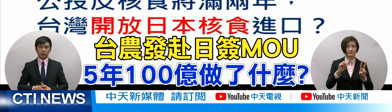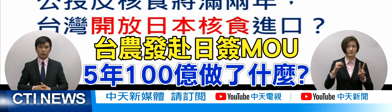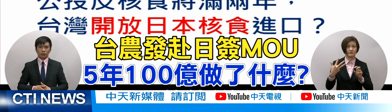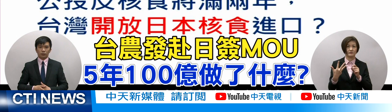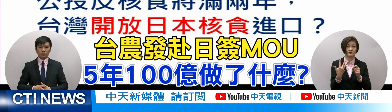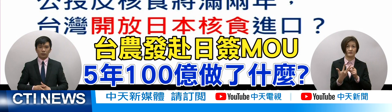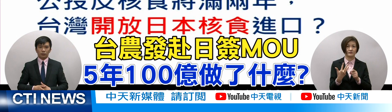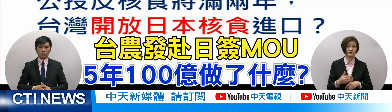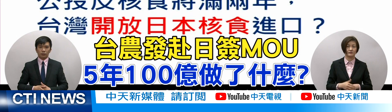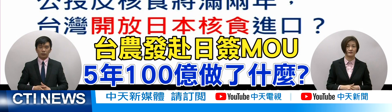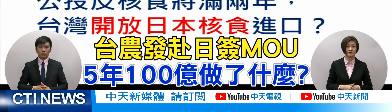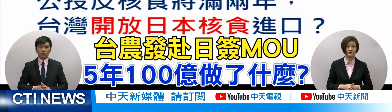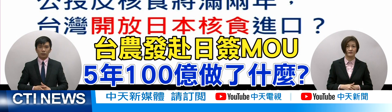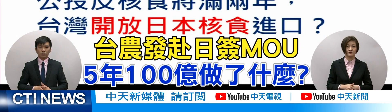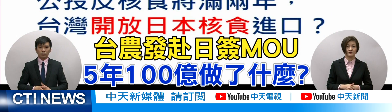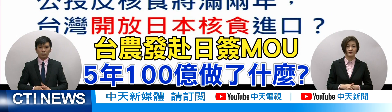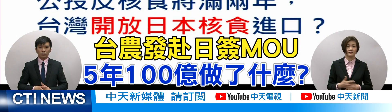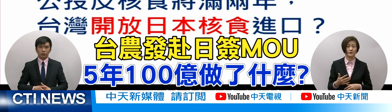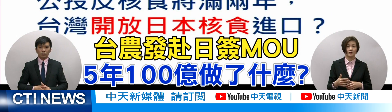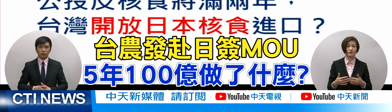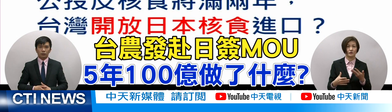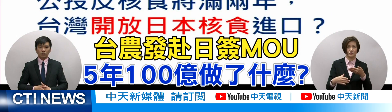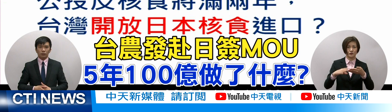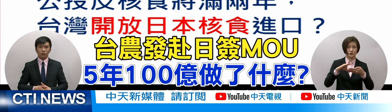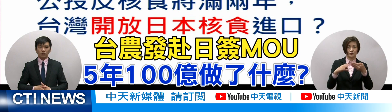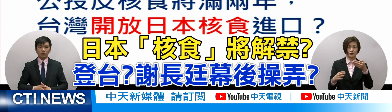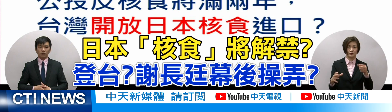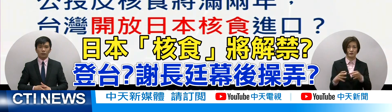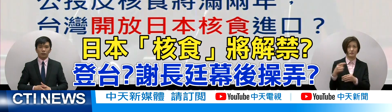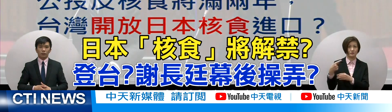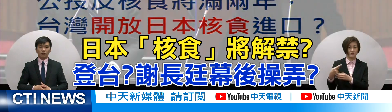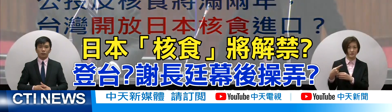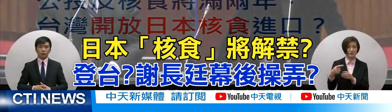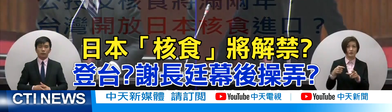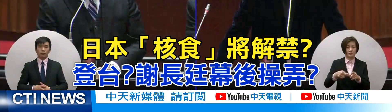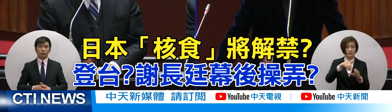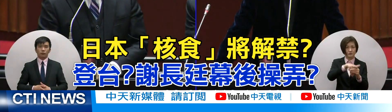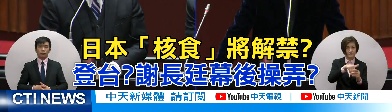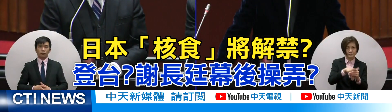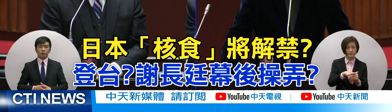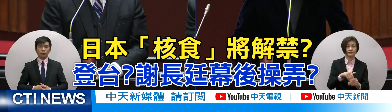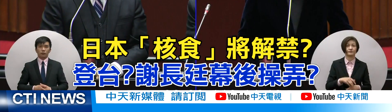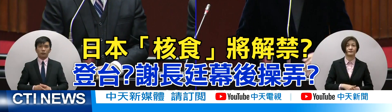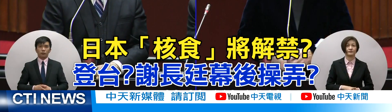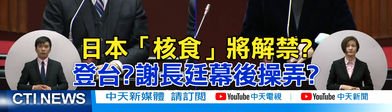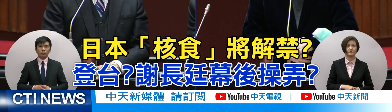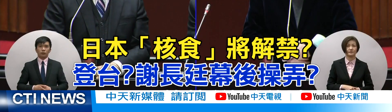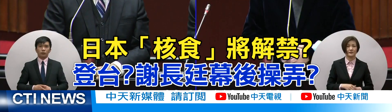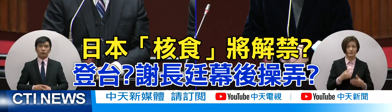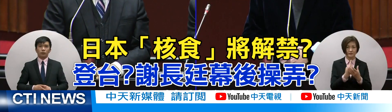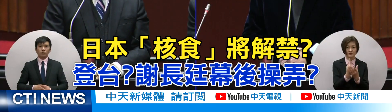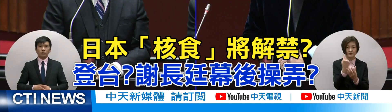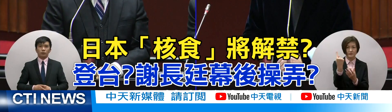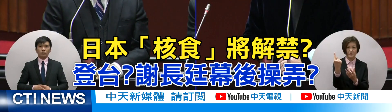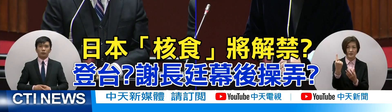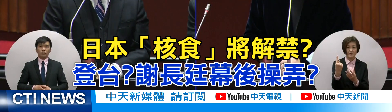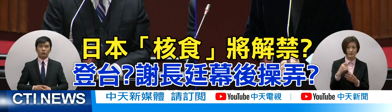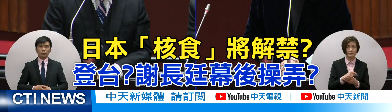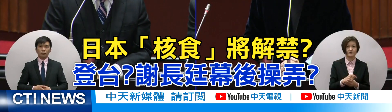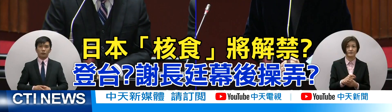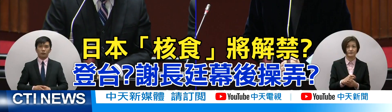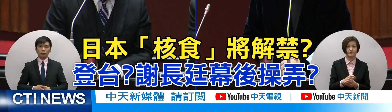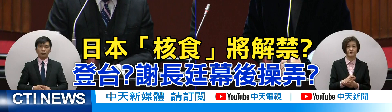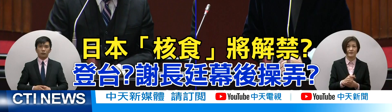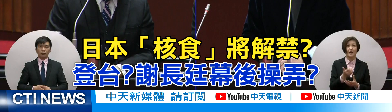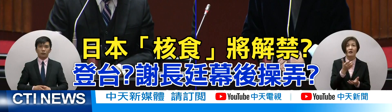2018年呢、啊，这个九合一选举的时候，我们办了公投，其中有一个公投啊，就是反核食进口